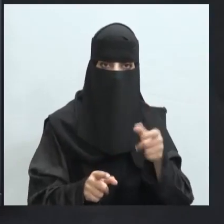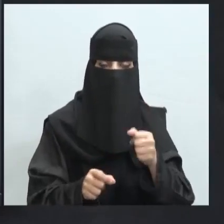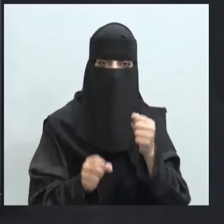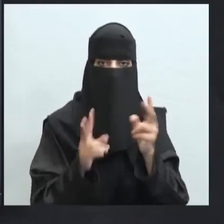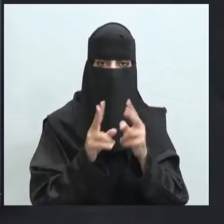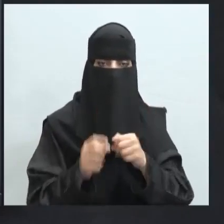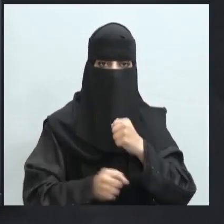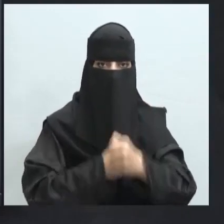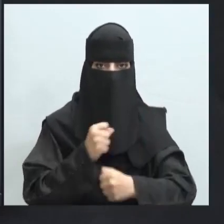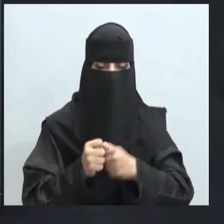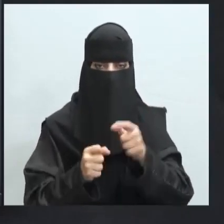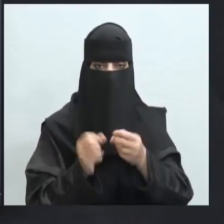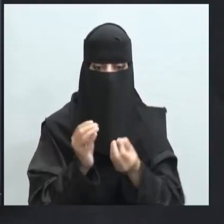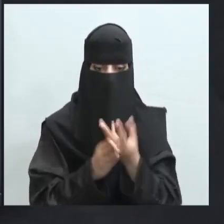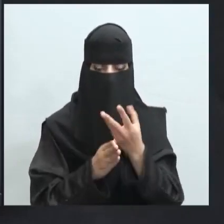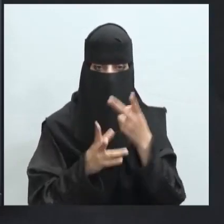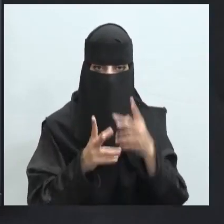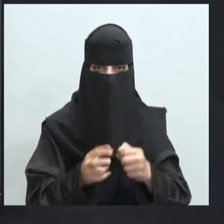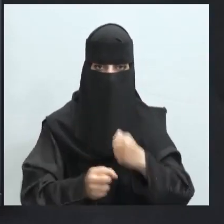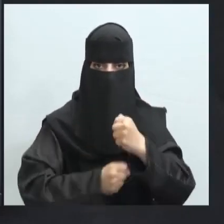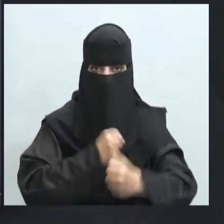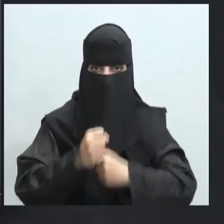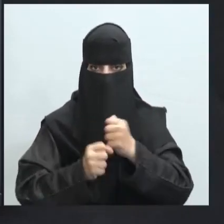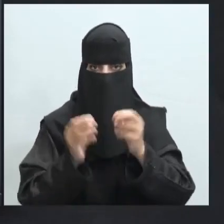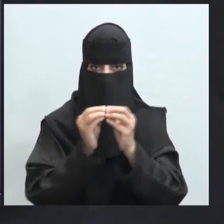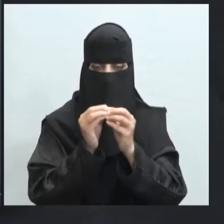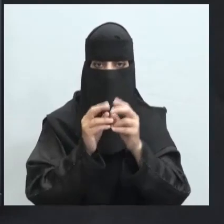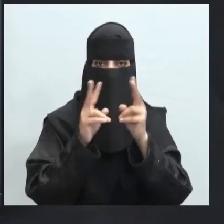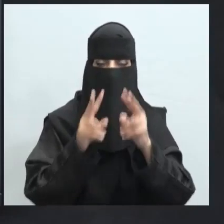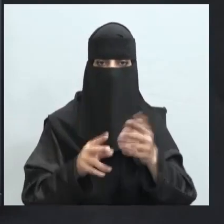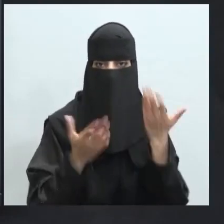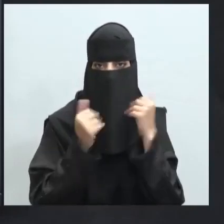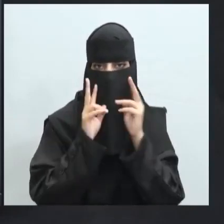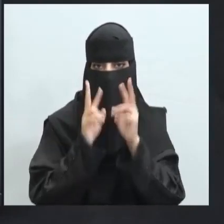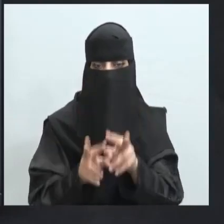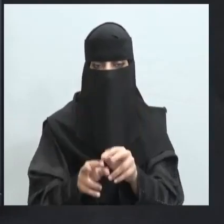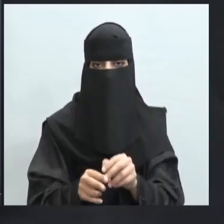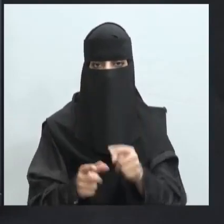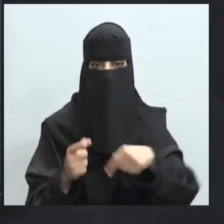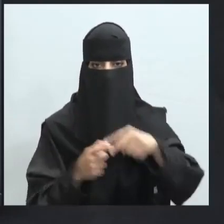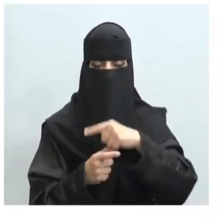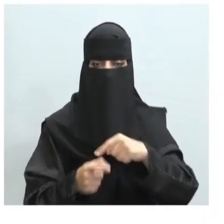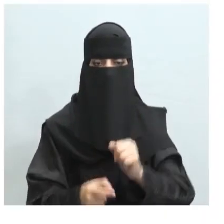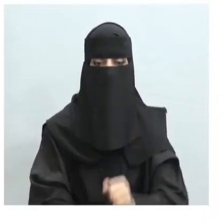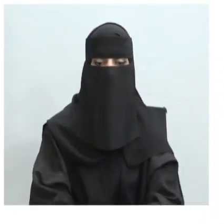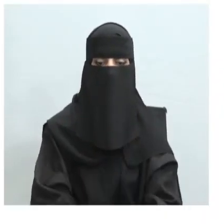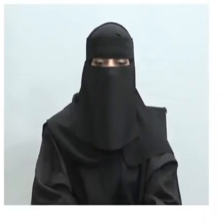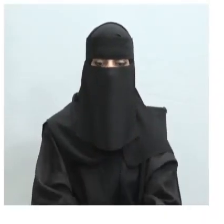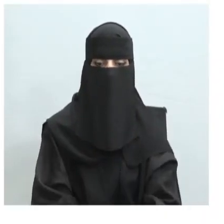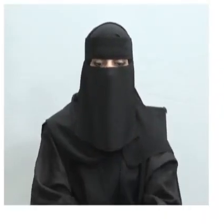المتحركه اشياء عندما تتحرك تلك الشحنات الكهربائيه كما شاهدنا عبر الدائره الكهربائيه